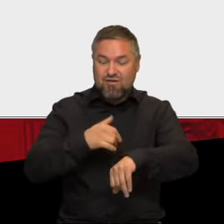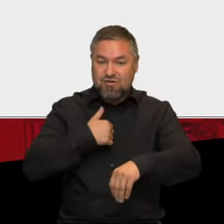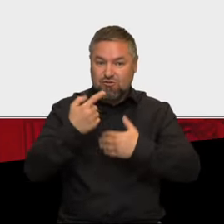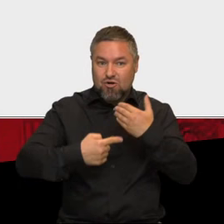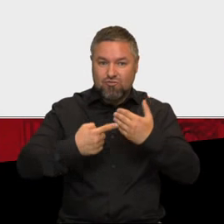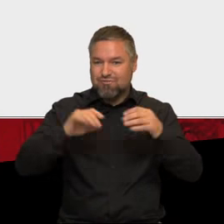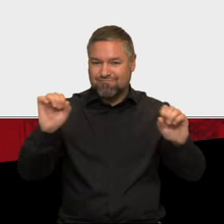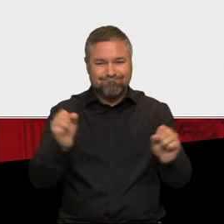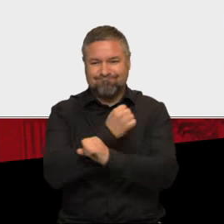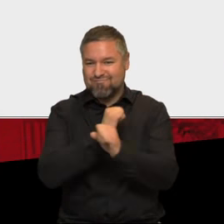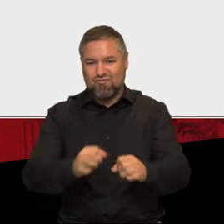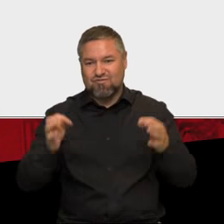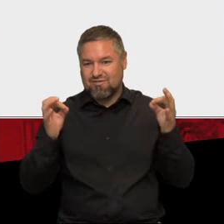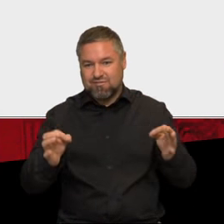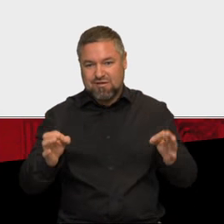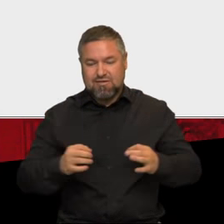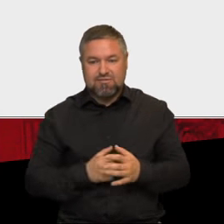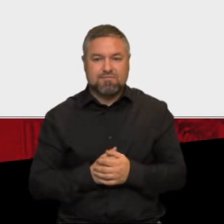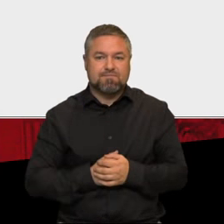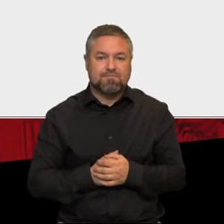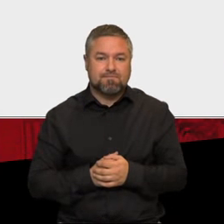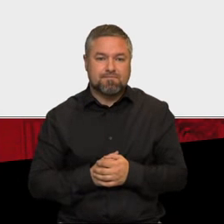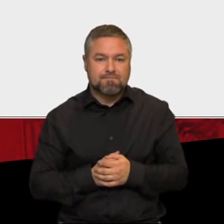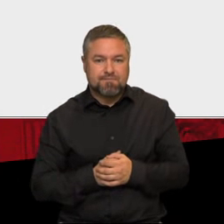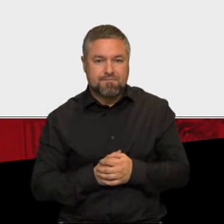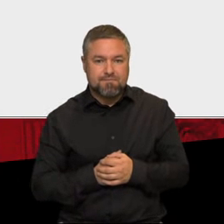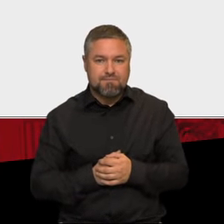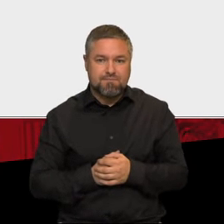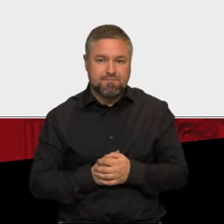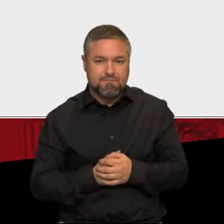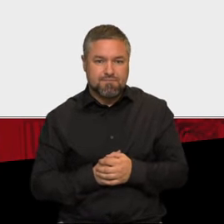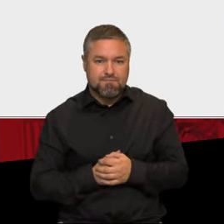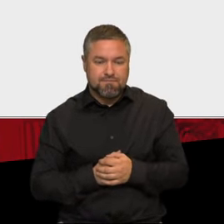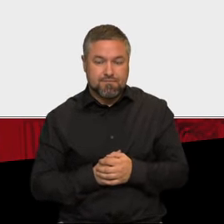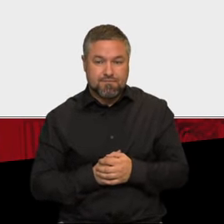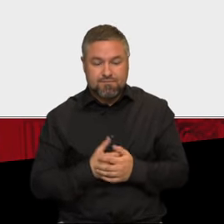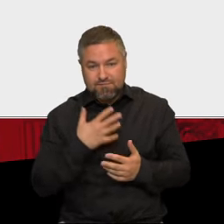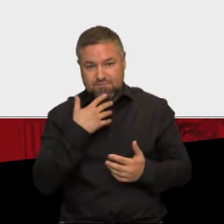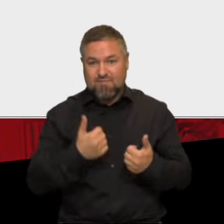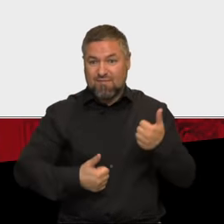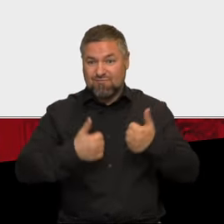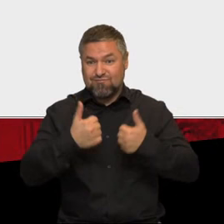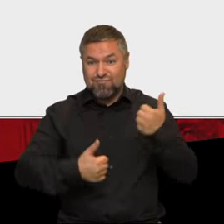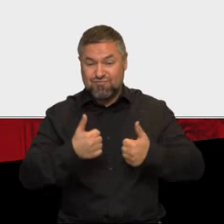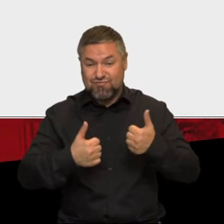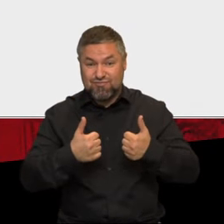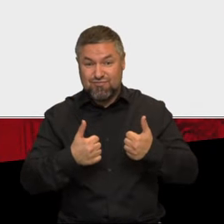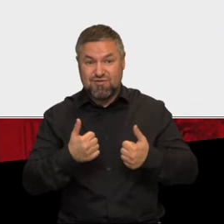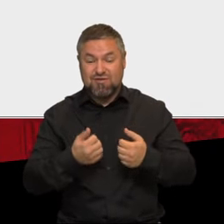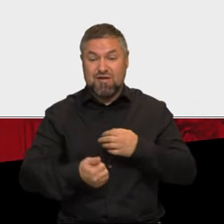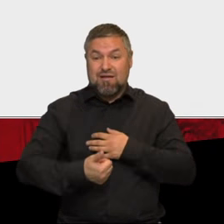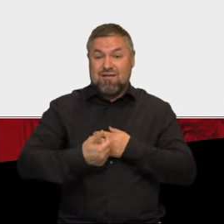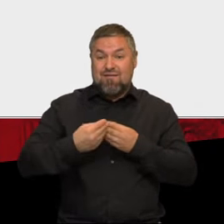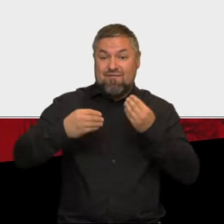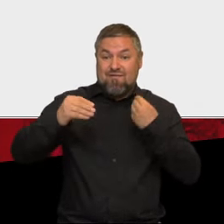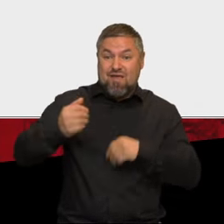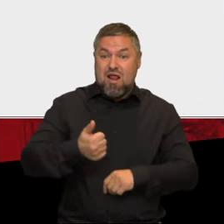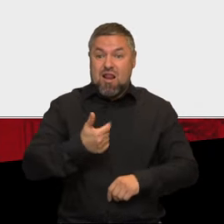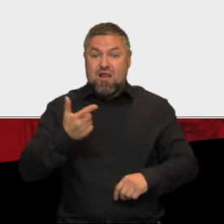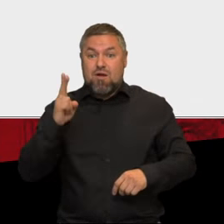Oczywiście to jest niemożliwe obecnie. Więc wyścig jakby trwa na polu zwiększania liczby qubitów